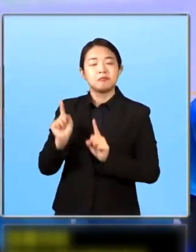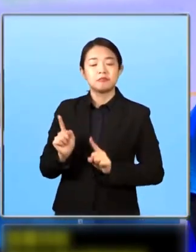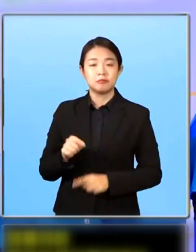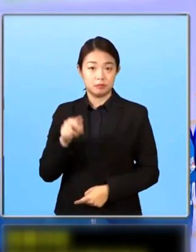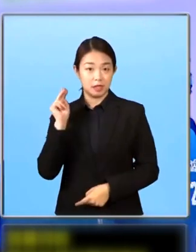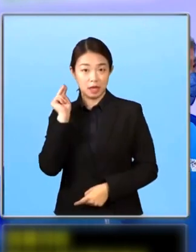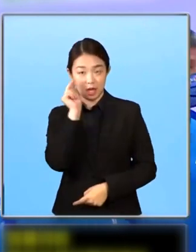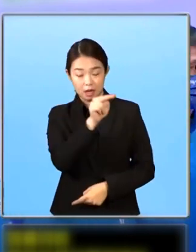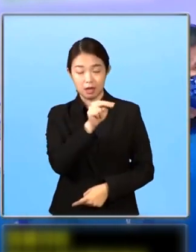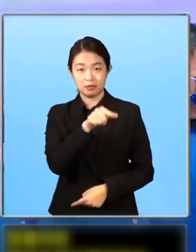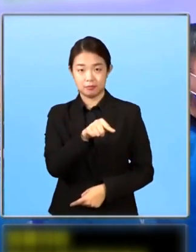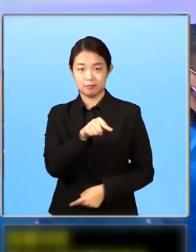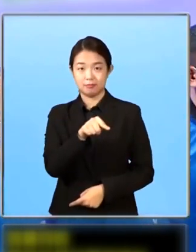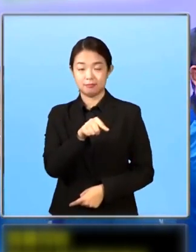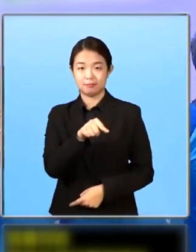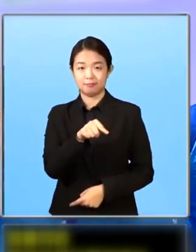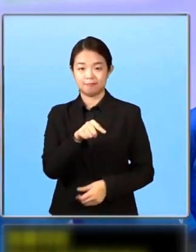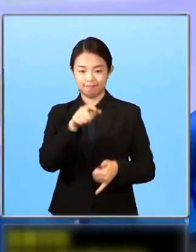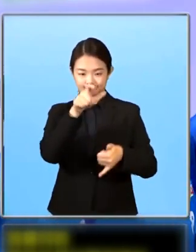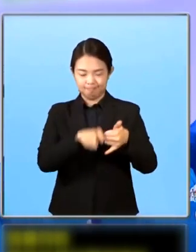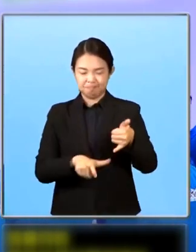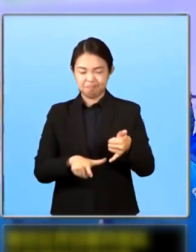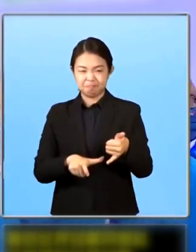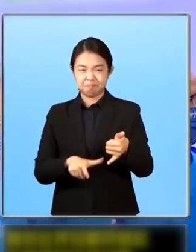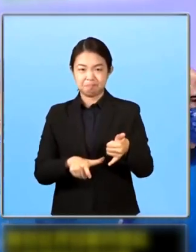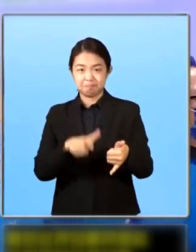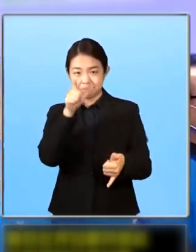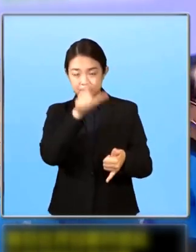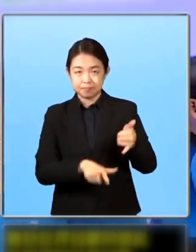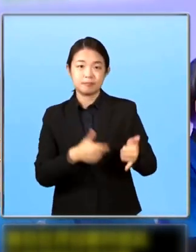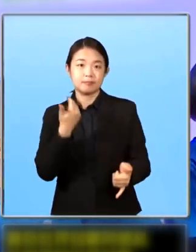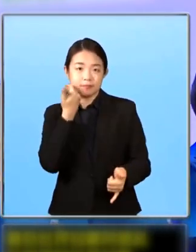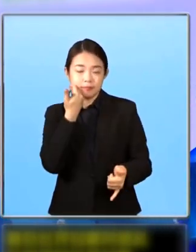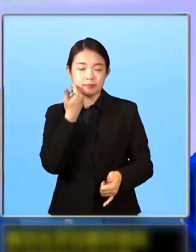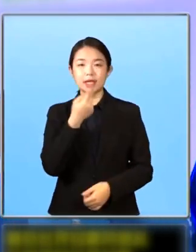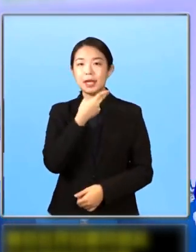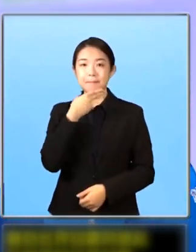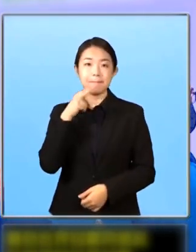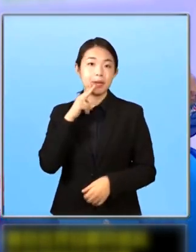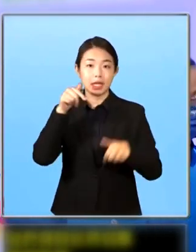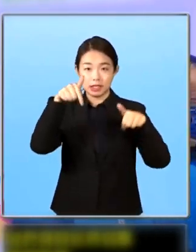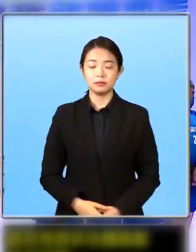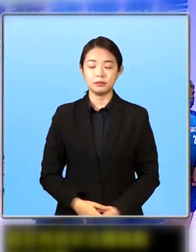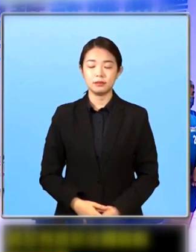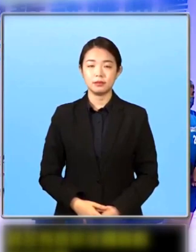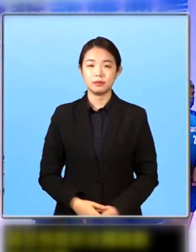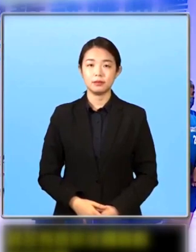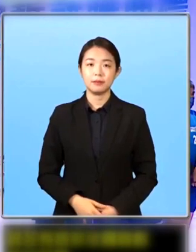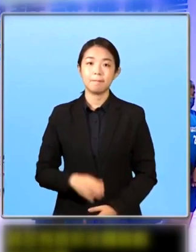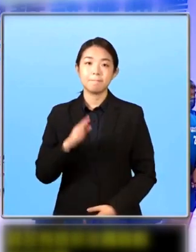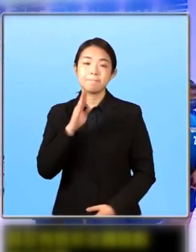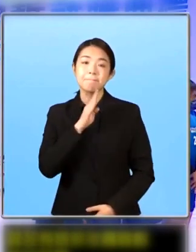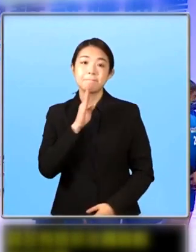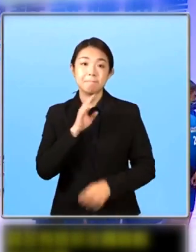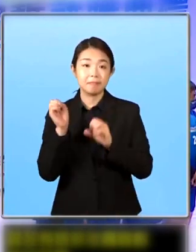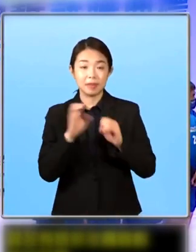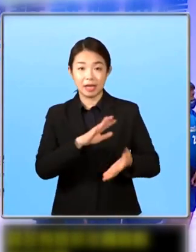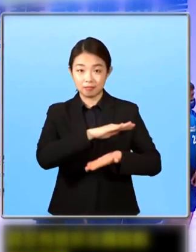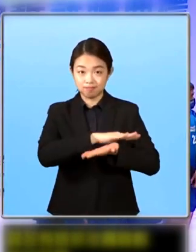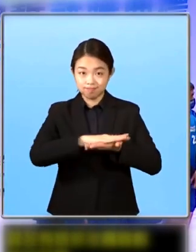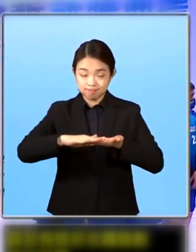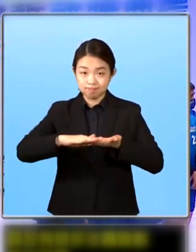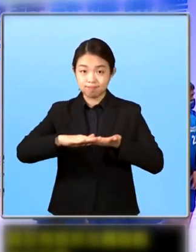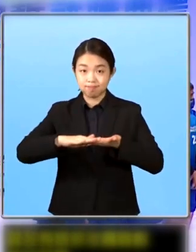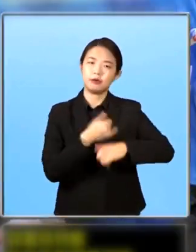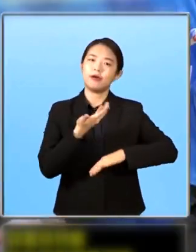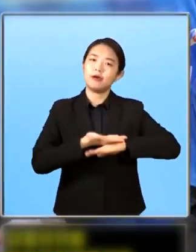到当中的灵魂人物就是梅西，就是我们要学习的对象。 县长张立善连任就职，全身上下